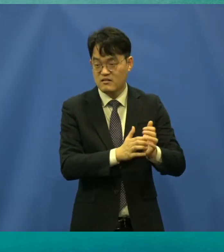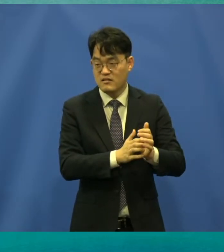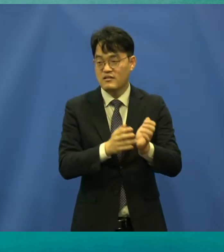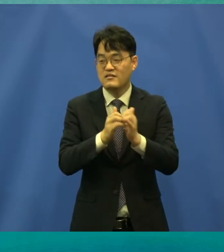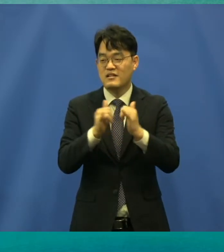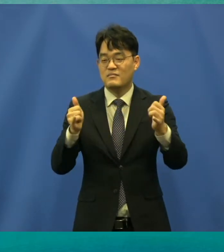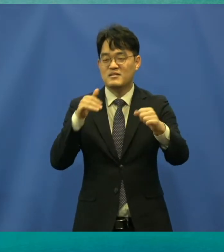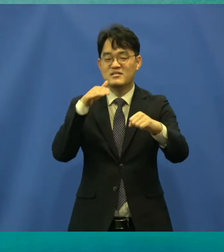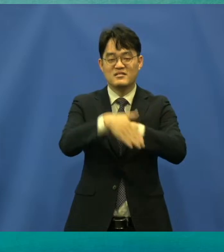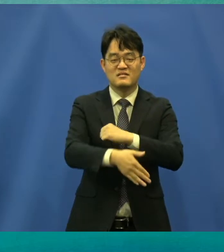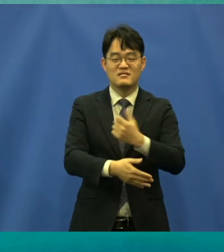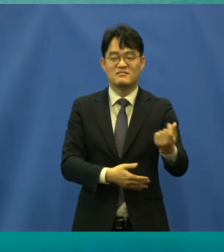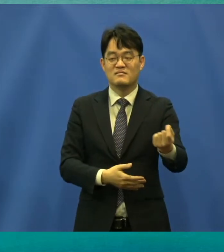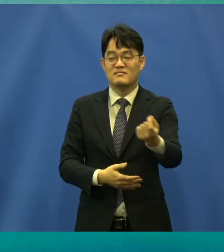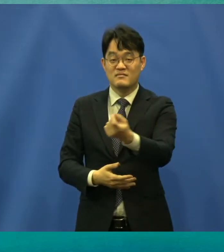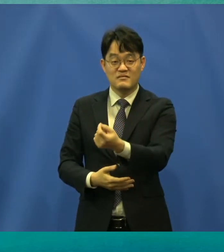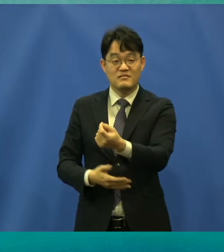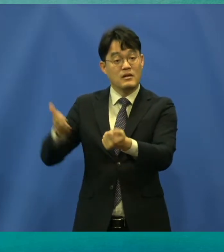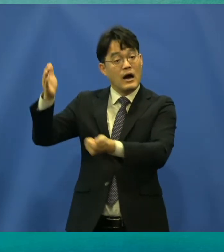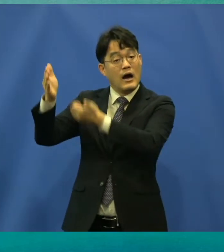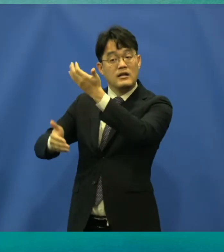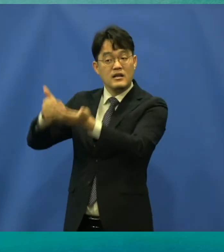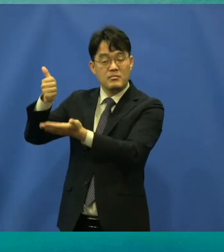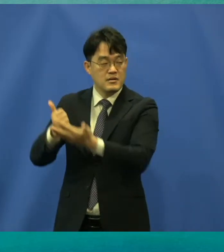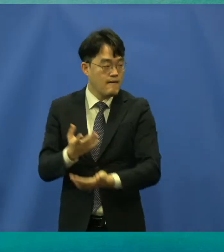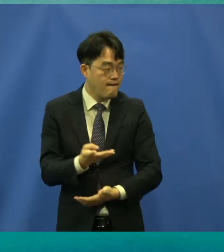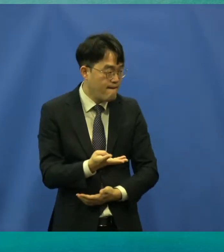하나님은 우리의 잘못을 세지 않습니다.